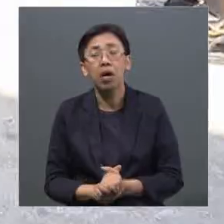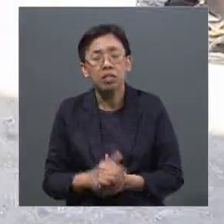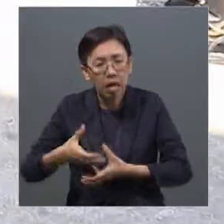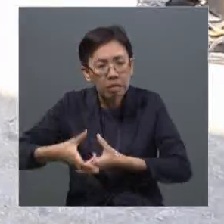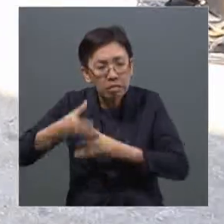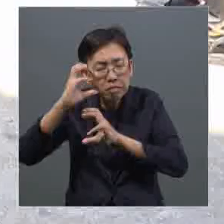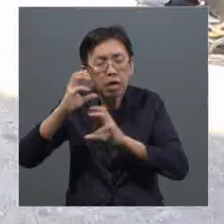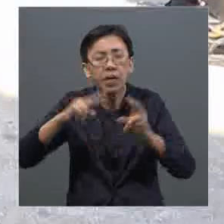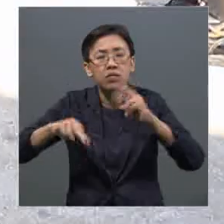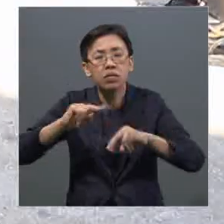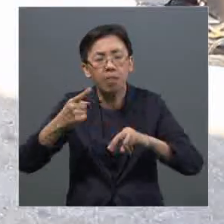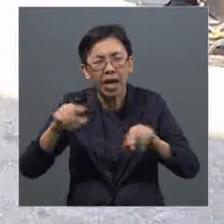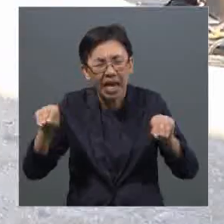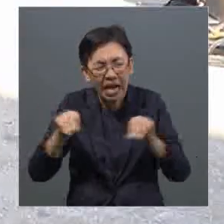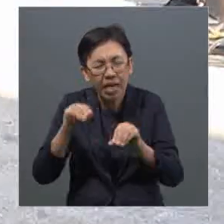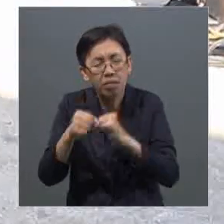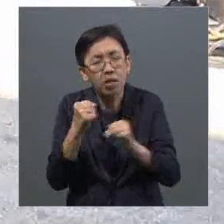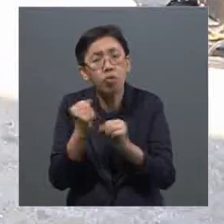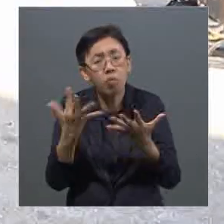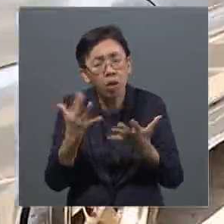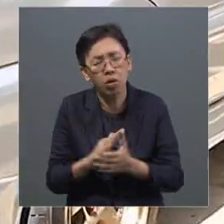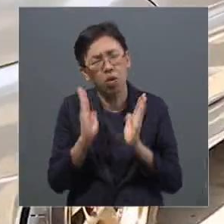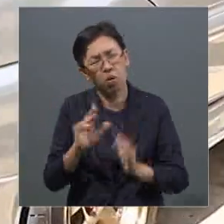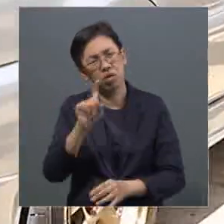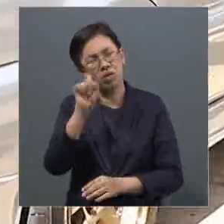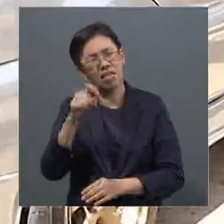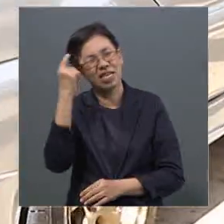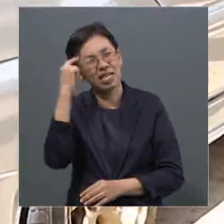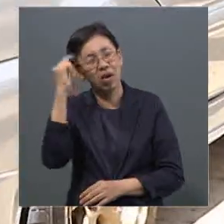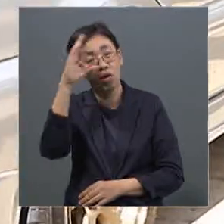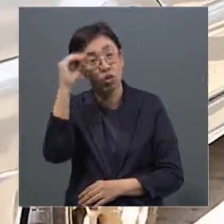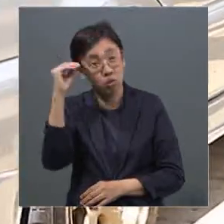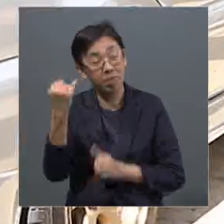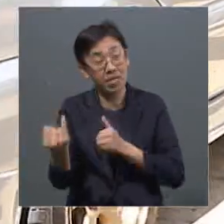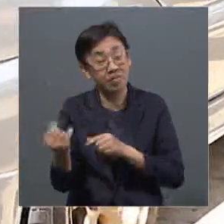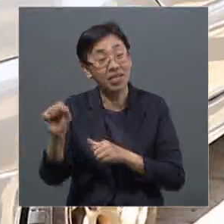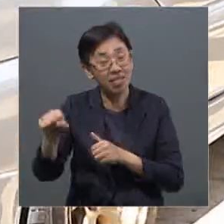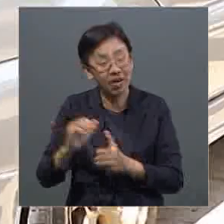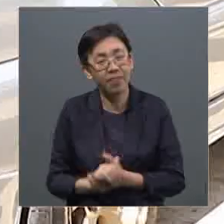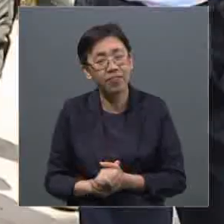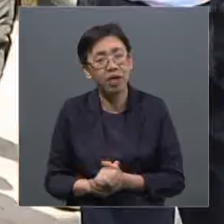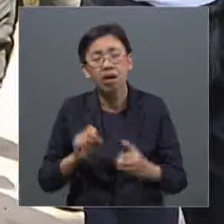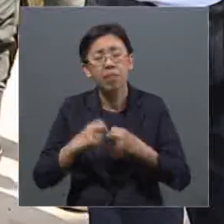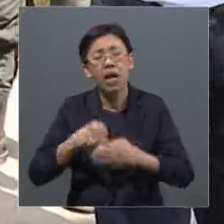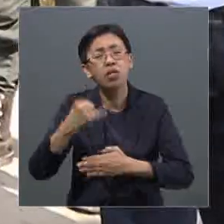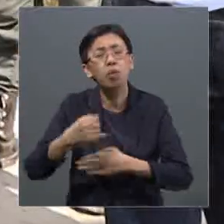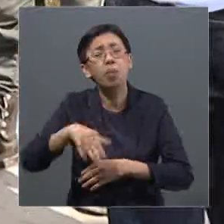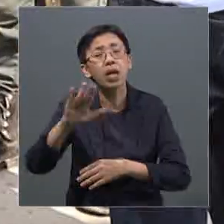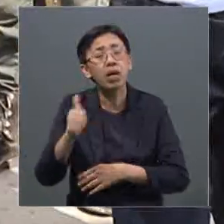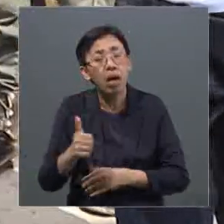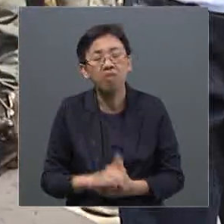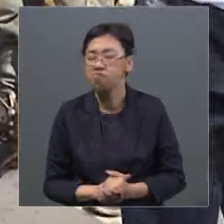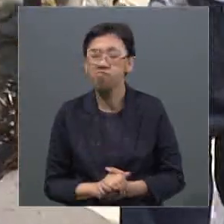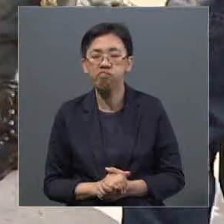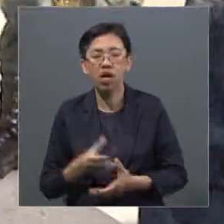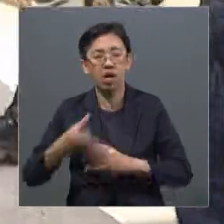ขึ้นมาก่อนที่คดีจะหมดอายุความคือหลายคนก็มองว่าจริงๆคุณชวนเนี่ยเป็นจำเลยใช่มยเพราะฉะนั้นปล่อยให้จบๆหมดอายุความไปเลยก็ได้แต่กลับมีการรื้อ